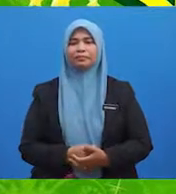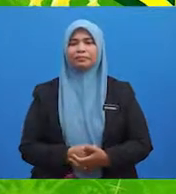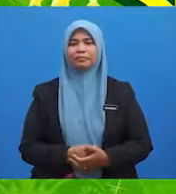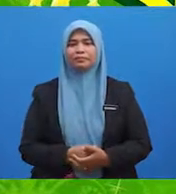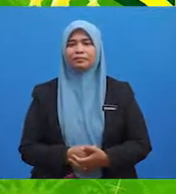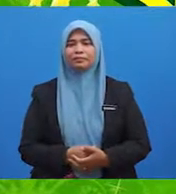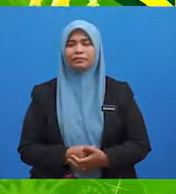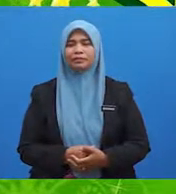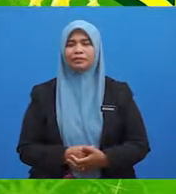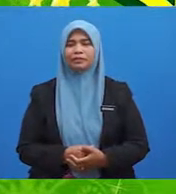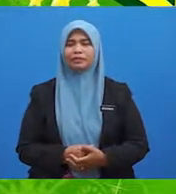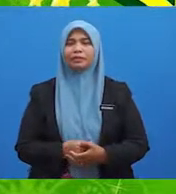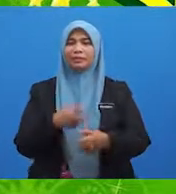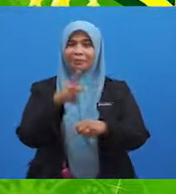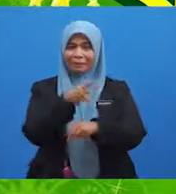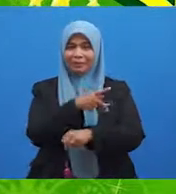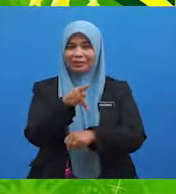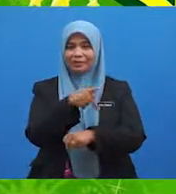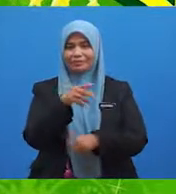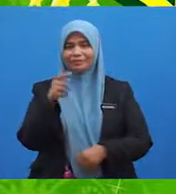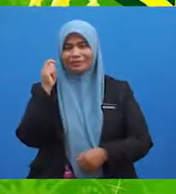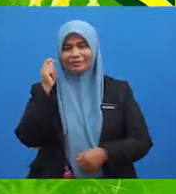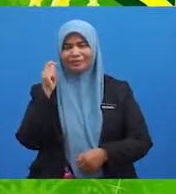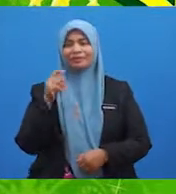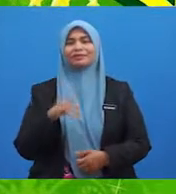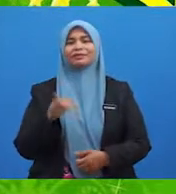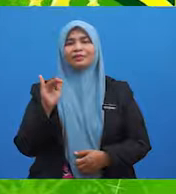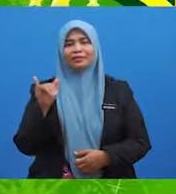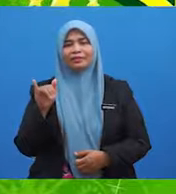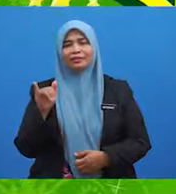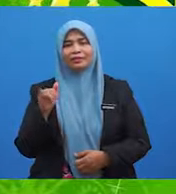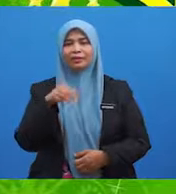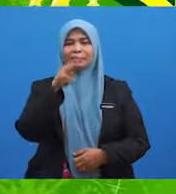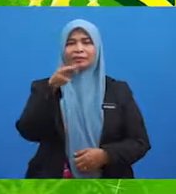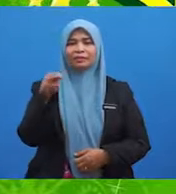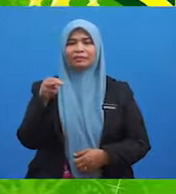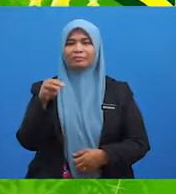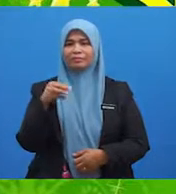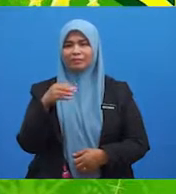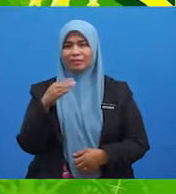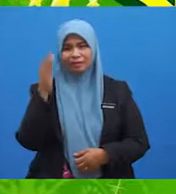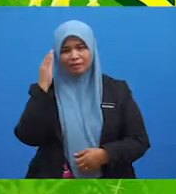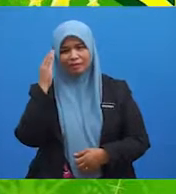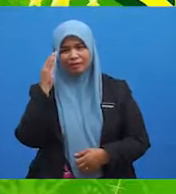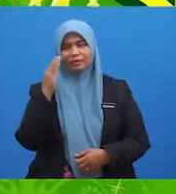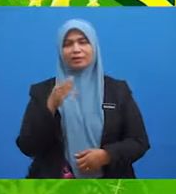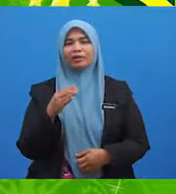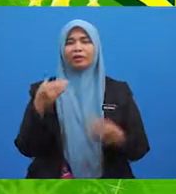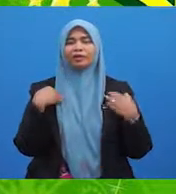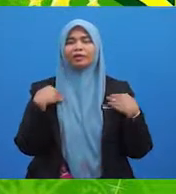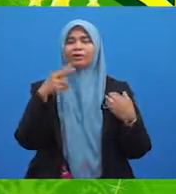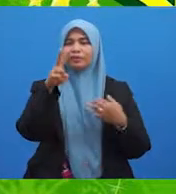Okey kan pantun Ustaz tadi? Ha, murid-murid perasan tak? Ada 2 jenis